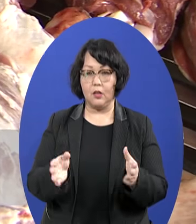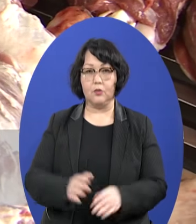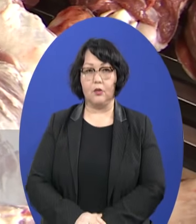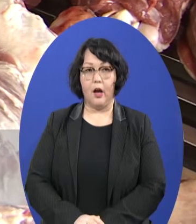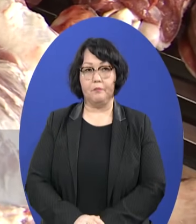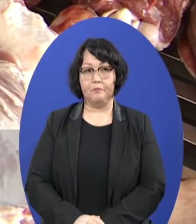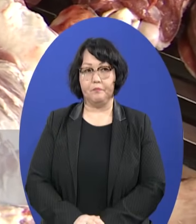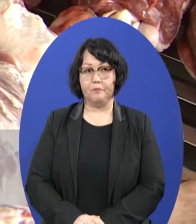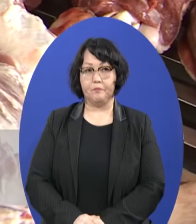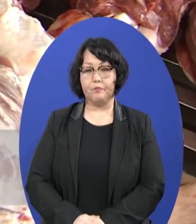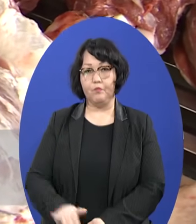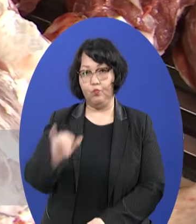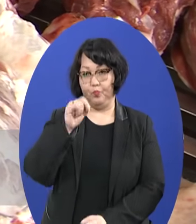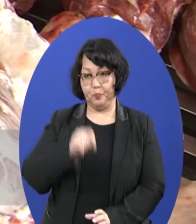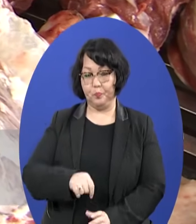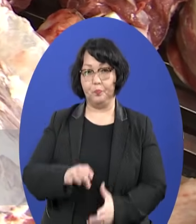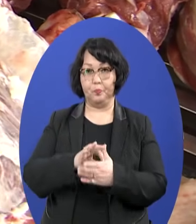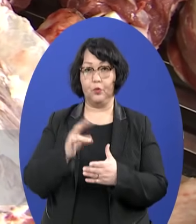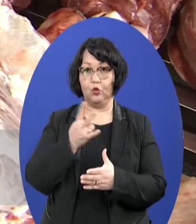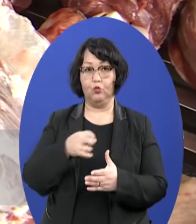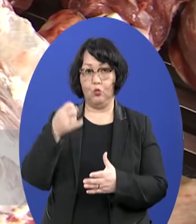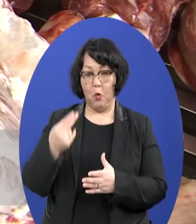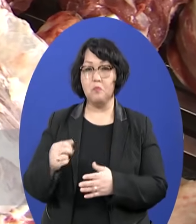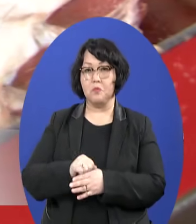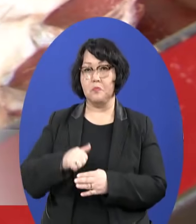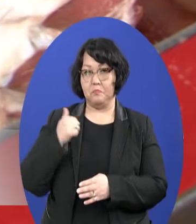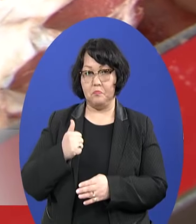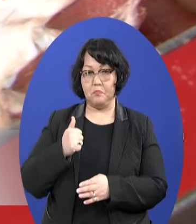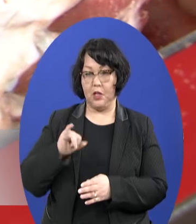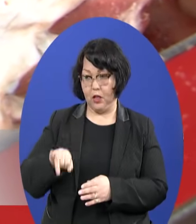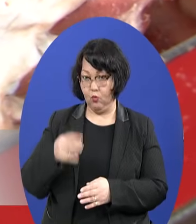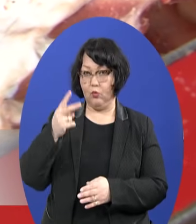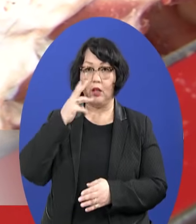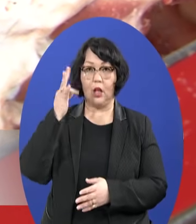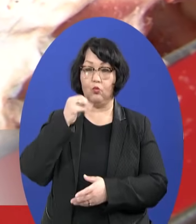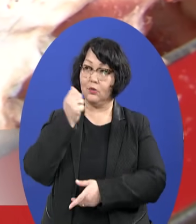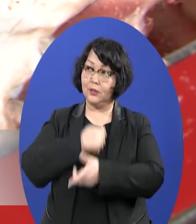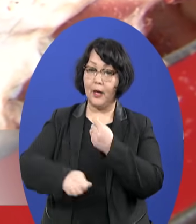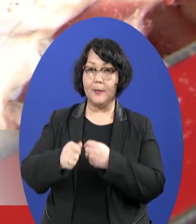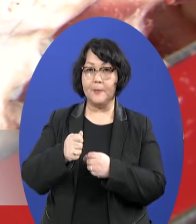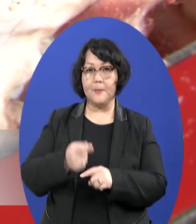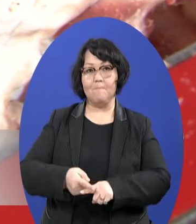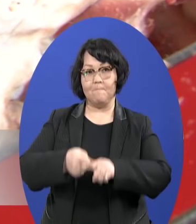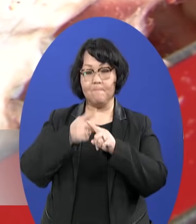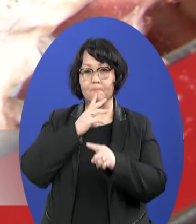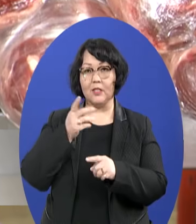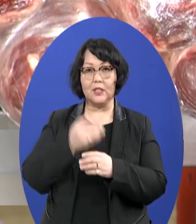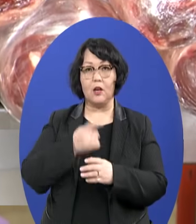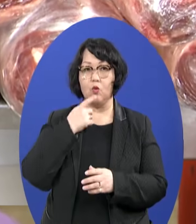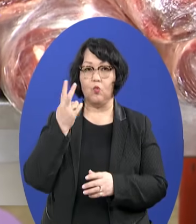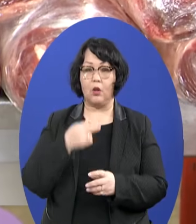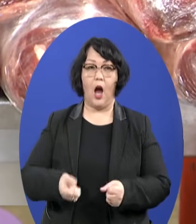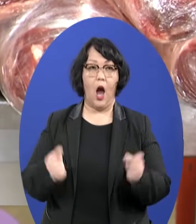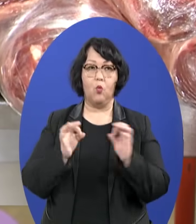гэхэлбэр. Дотооддоо энэ жил махны нөөц хангалттай бэлтгэсэн, тиймээс гадаад зах зээлд худалдаалах махны хэмжээг нэмэгдүүлэхэд хүндрэл гарахгүй гэдгийг мэрэгжлийн